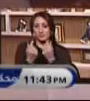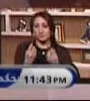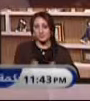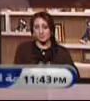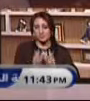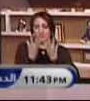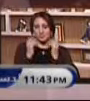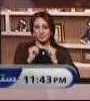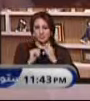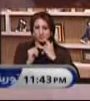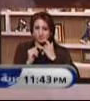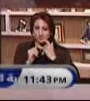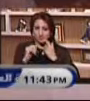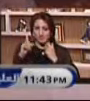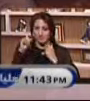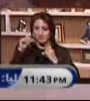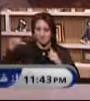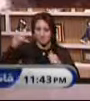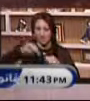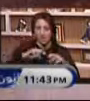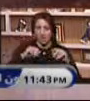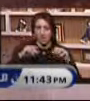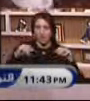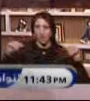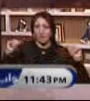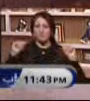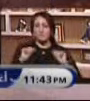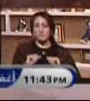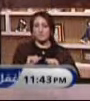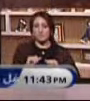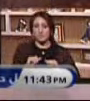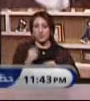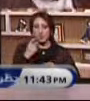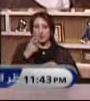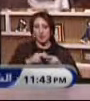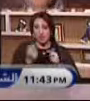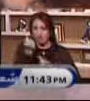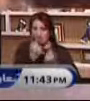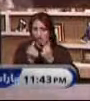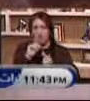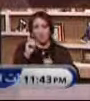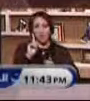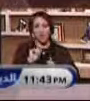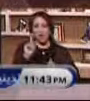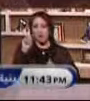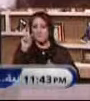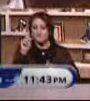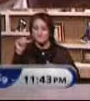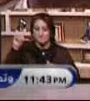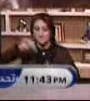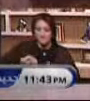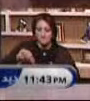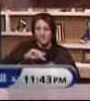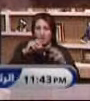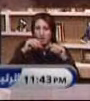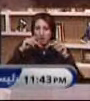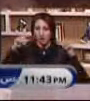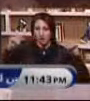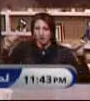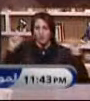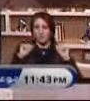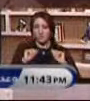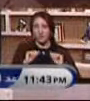شجرة؟ ابدا. طلع لنا زهرة بالضبط يعني تتشرب الماء، فده صاحب اللي من الرمل ده تعمل